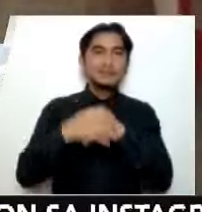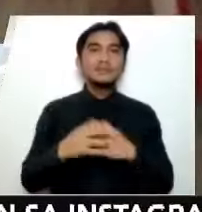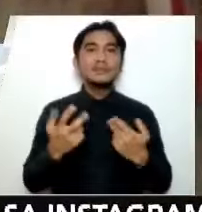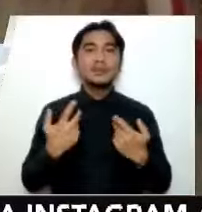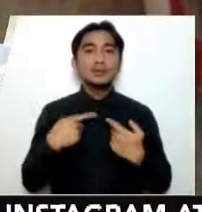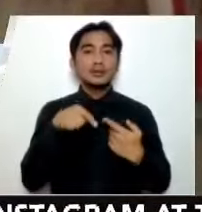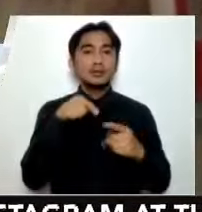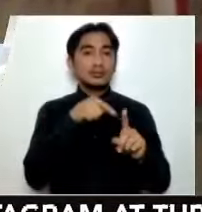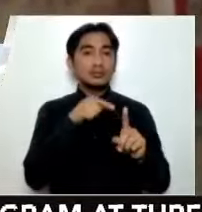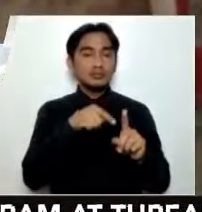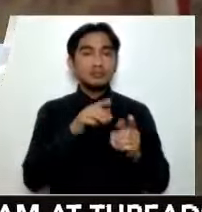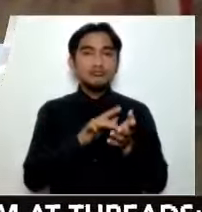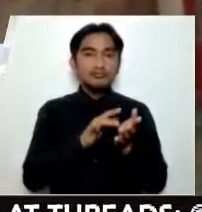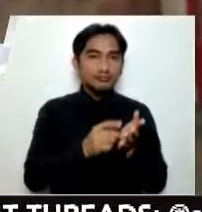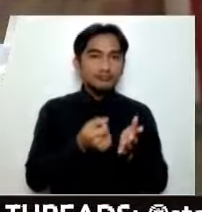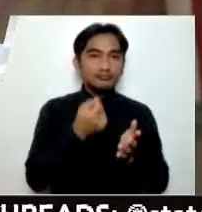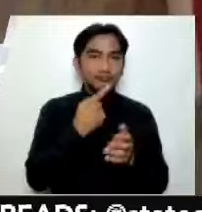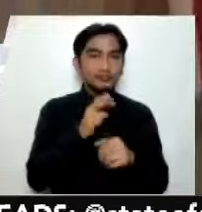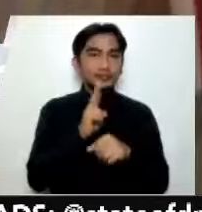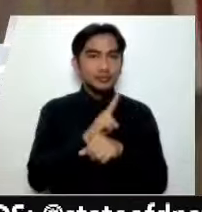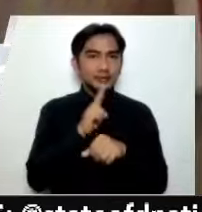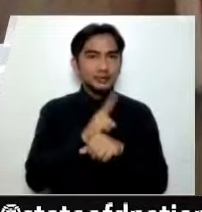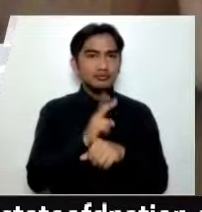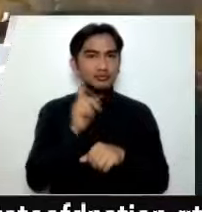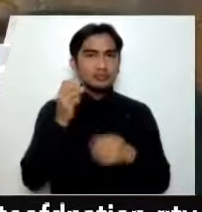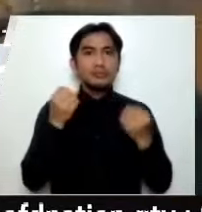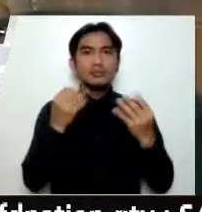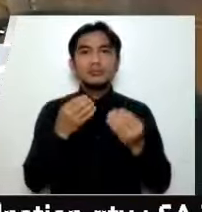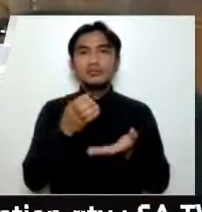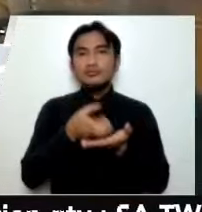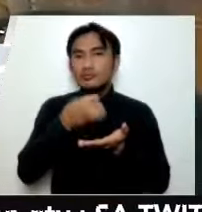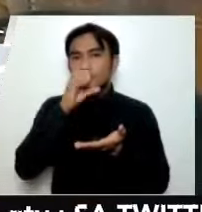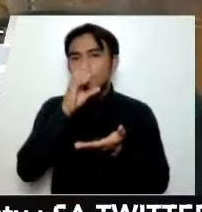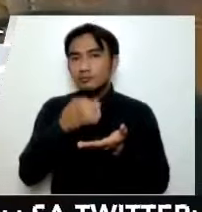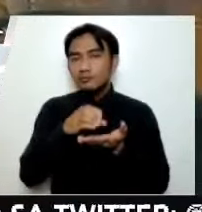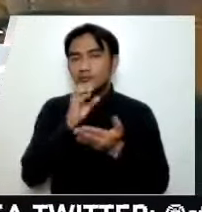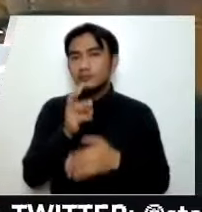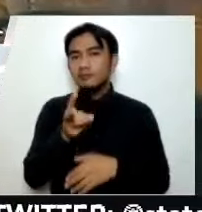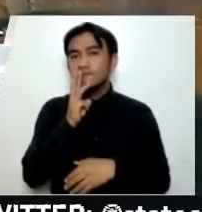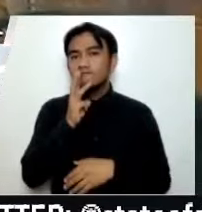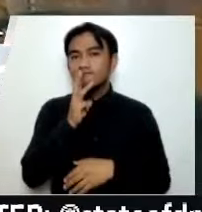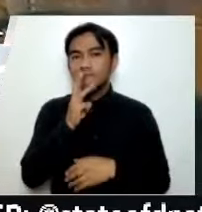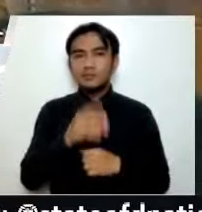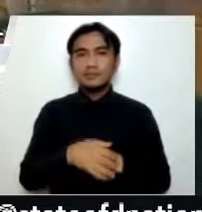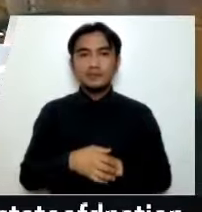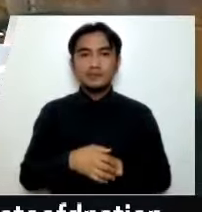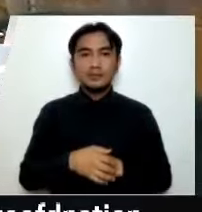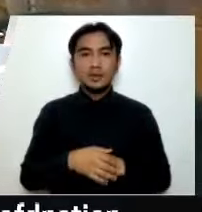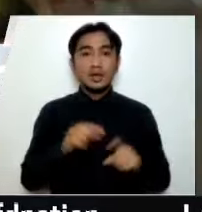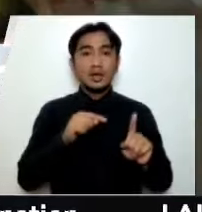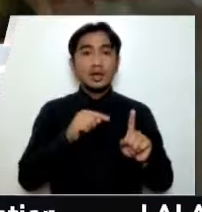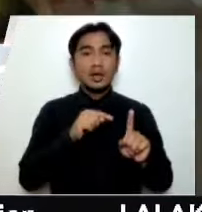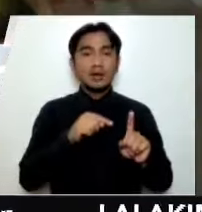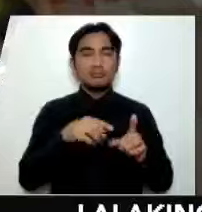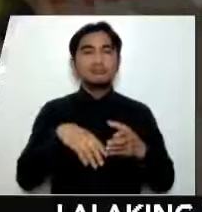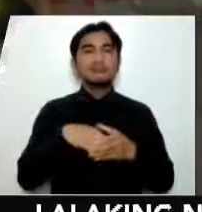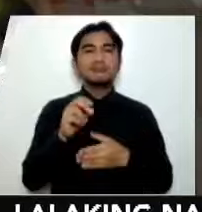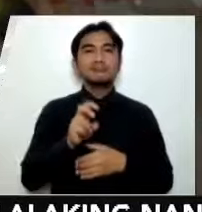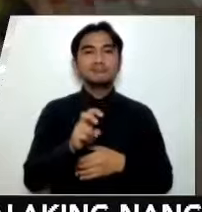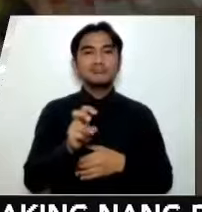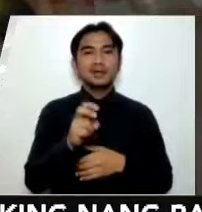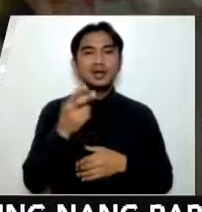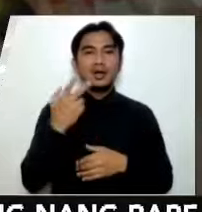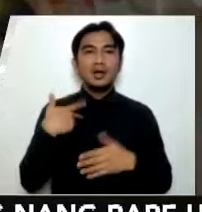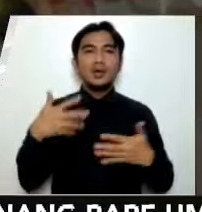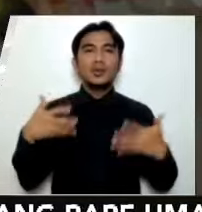maintenance drug at maraming tubig ang iniinom nag-out of town din para mapreskuhan 2 days kaming nag-swimming